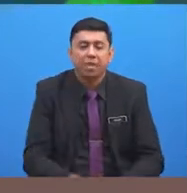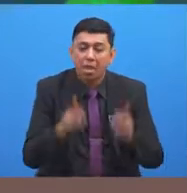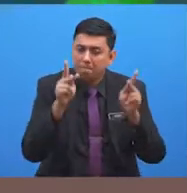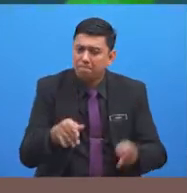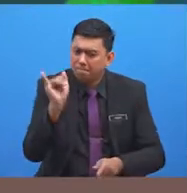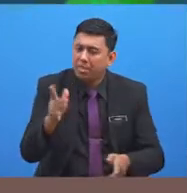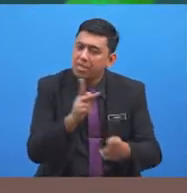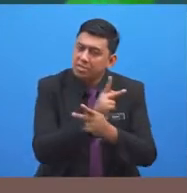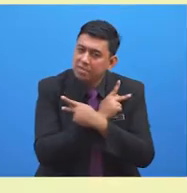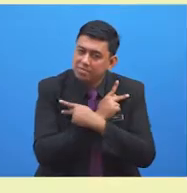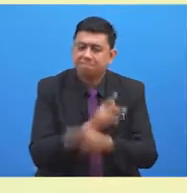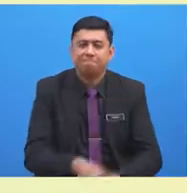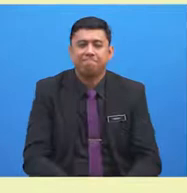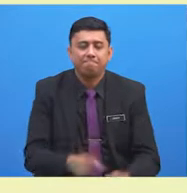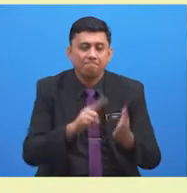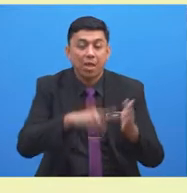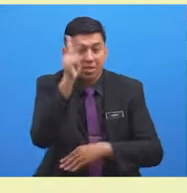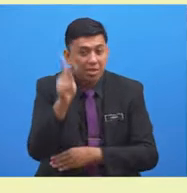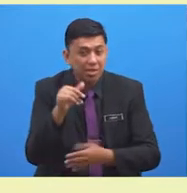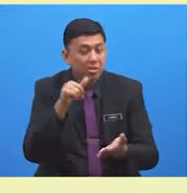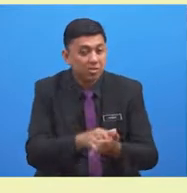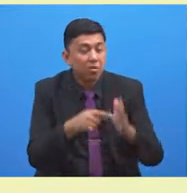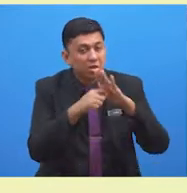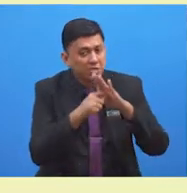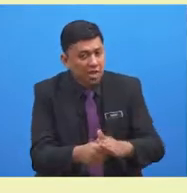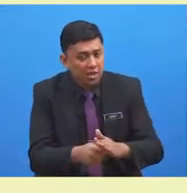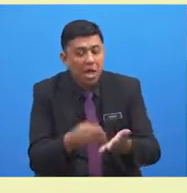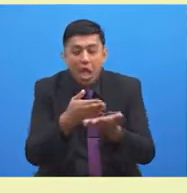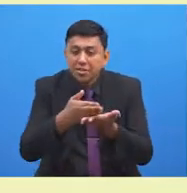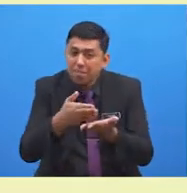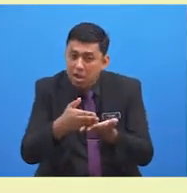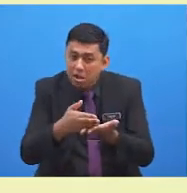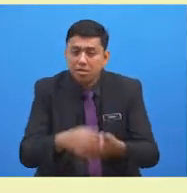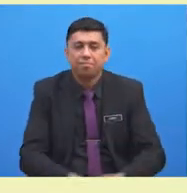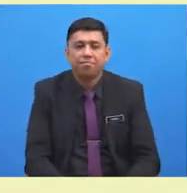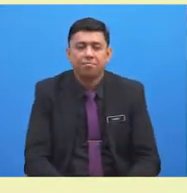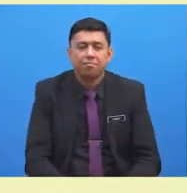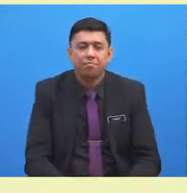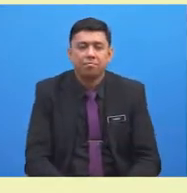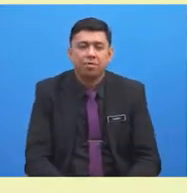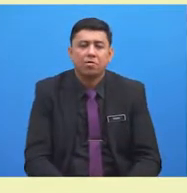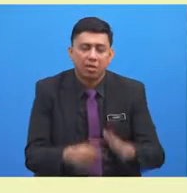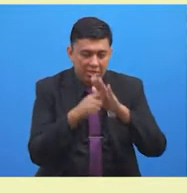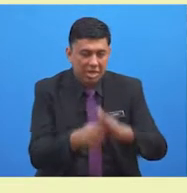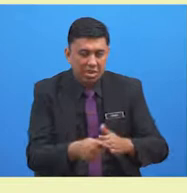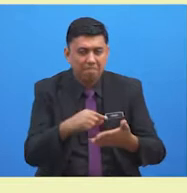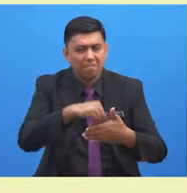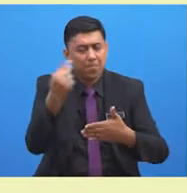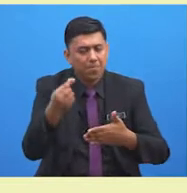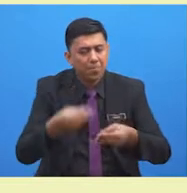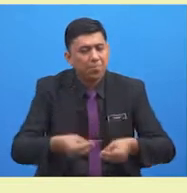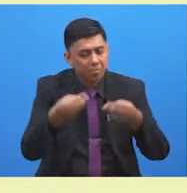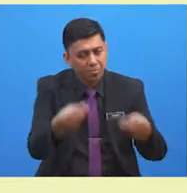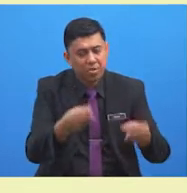Pelajar-pelajar yang dikasihi, apakah itu tekanan separa? Ia adalah tekanan gas